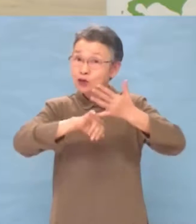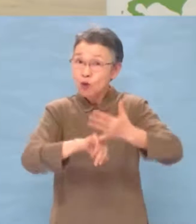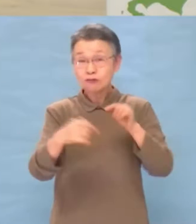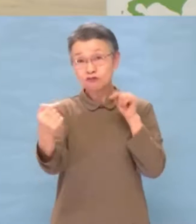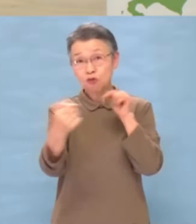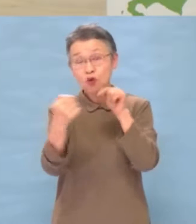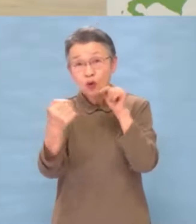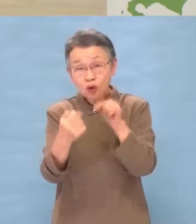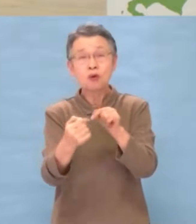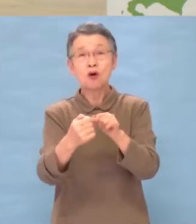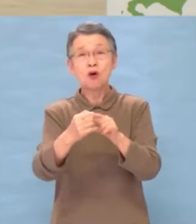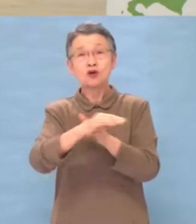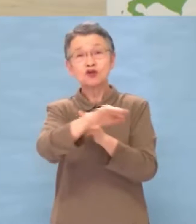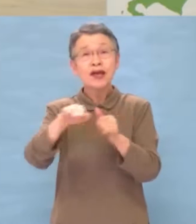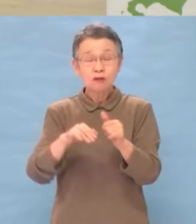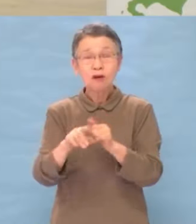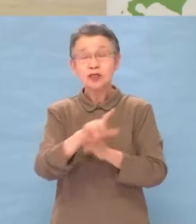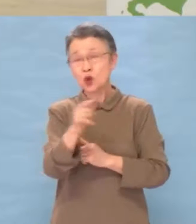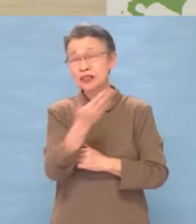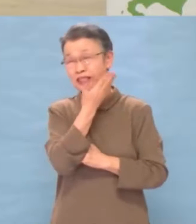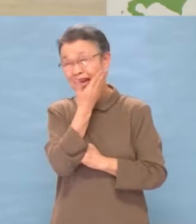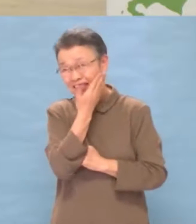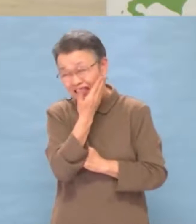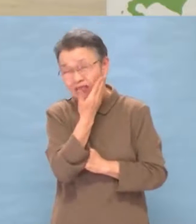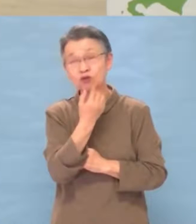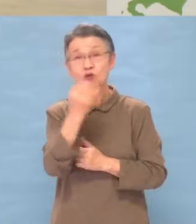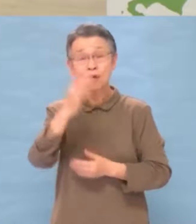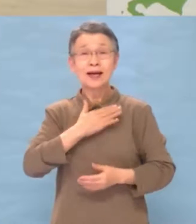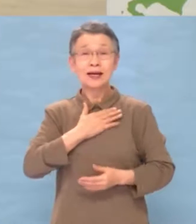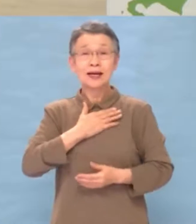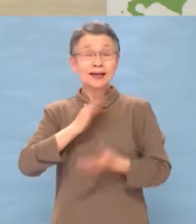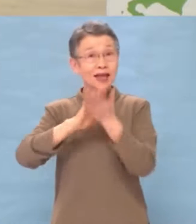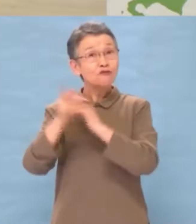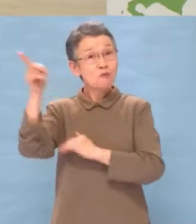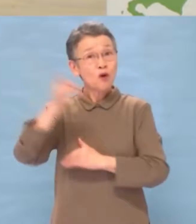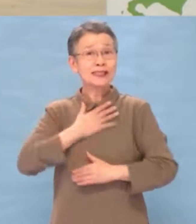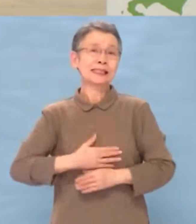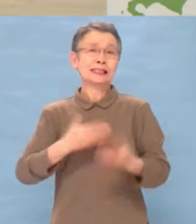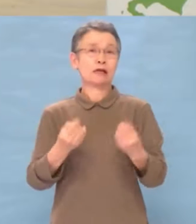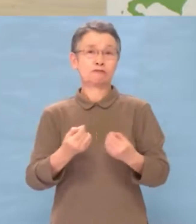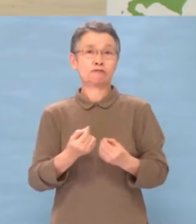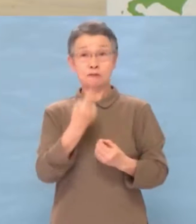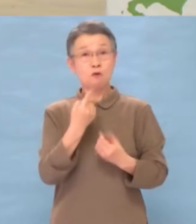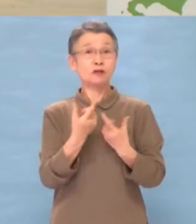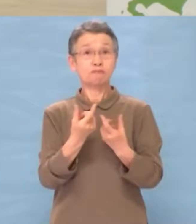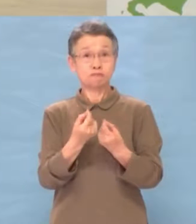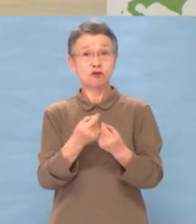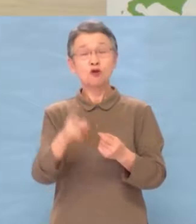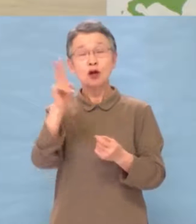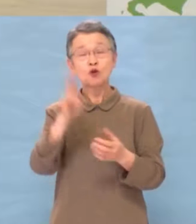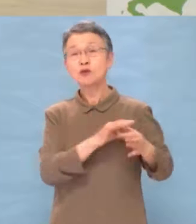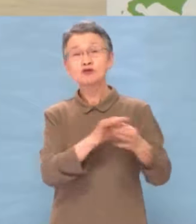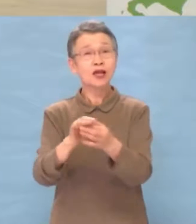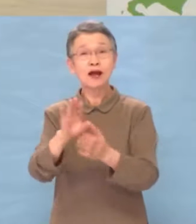渉の周辺として大変重要だという認識を政府として持っておられるようですので、そういったことも続け